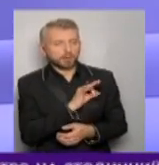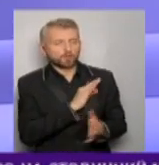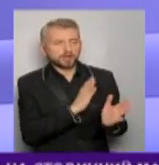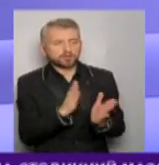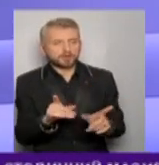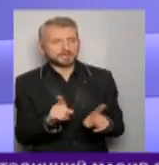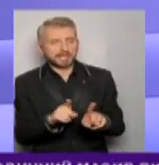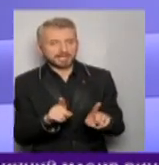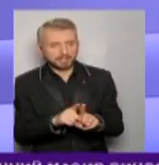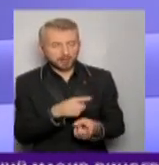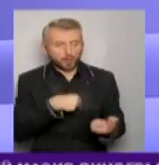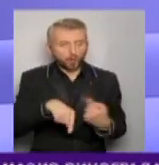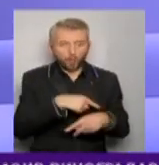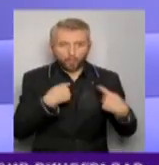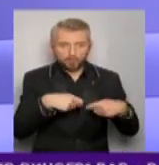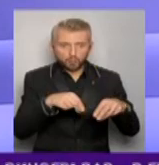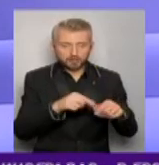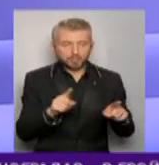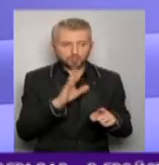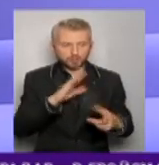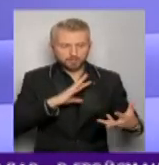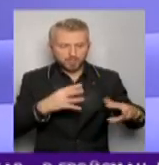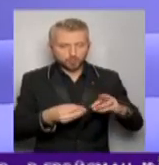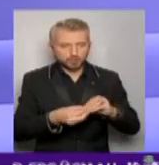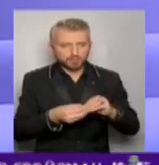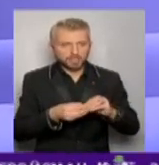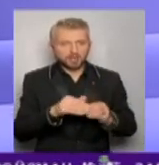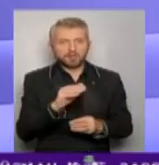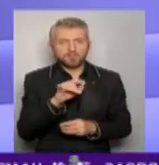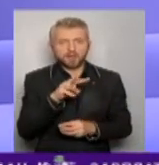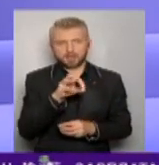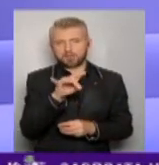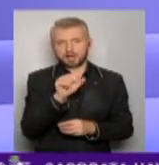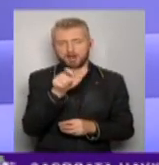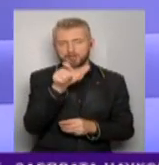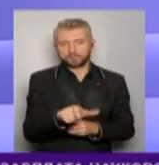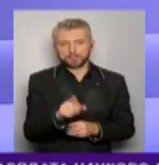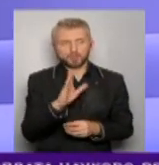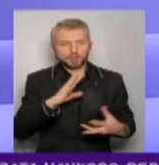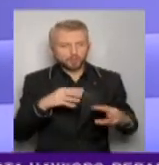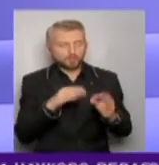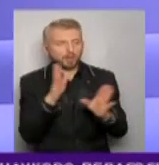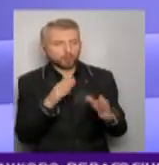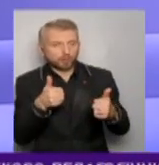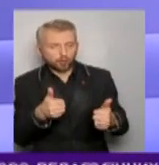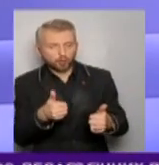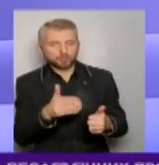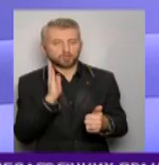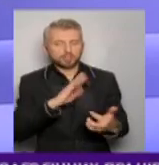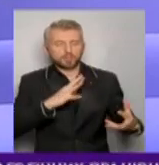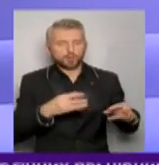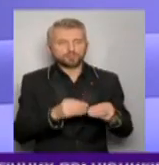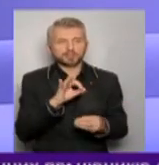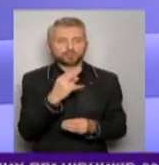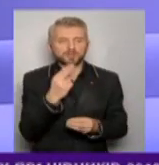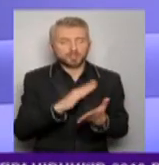такий обігу земель, який буде породжувати фермера, який буде породжувати екологію хорошу, який буде породжувати